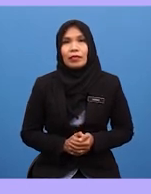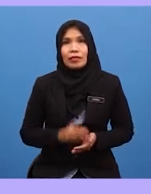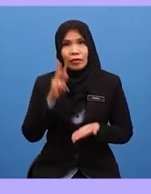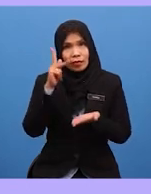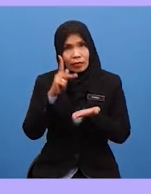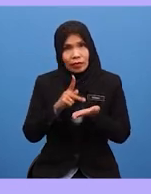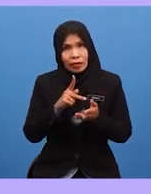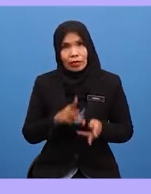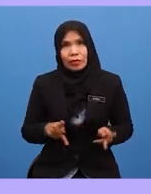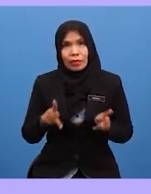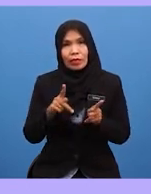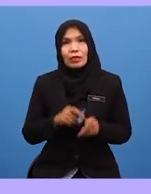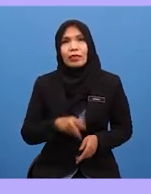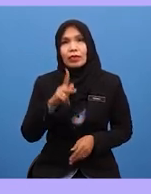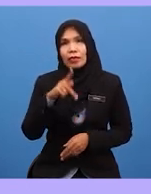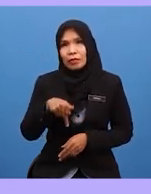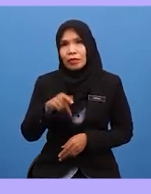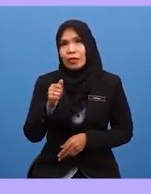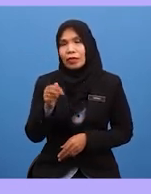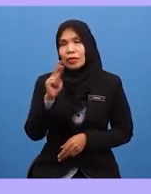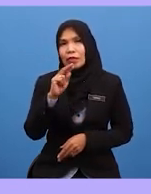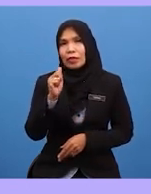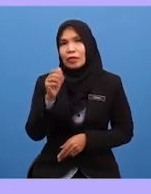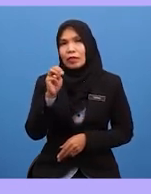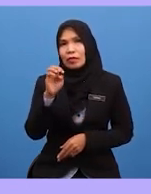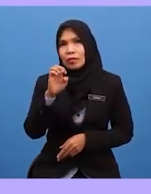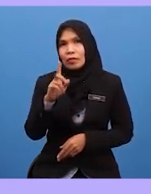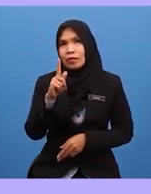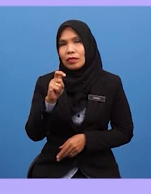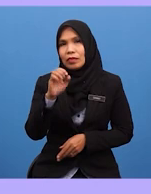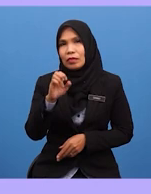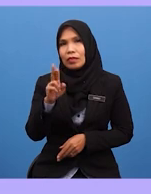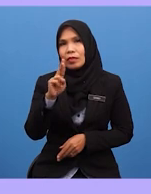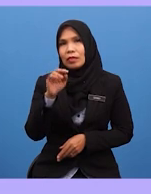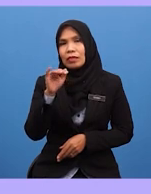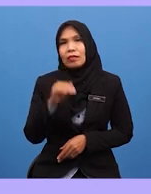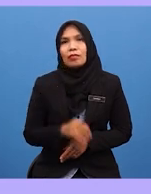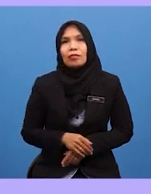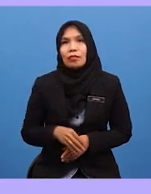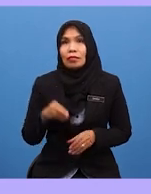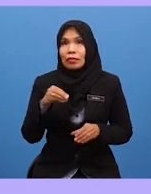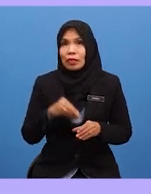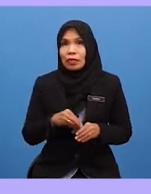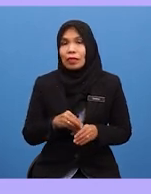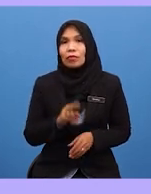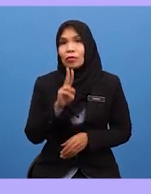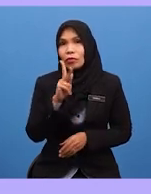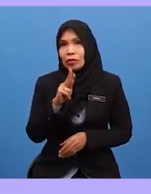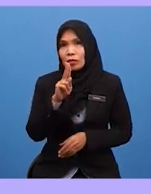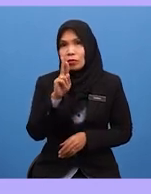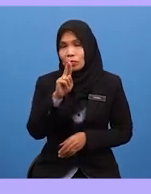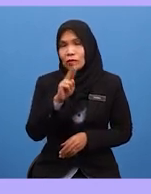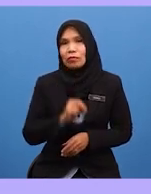pasti parameter yang digunakan dalam pengukuran pertumbuhan.